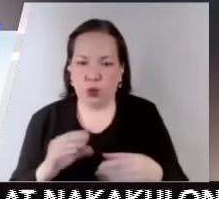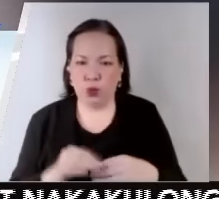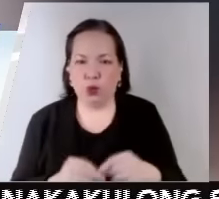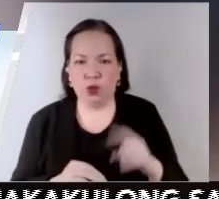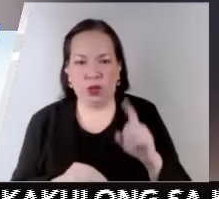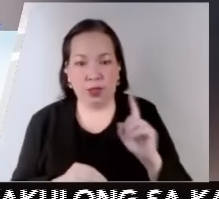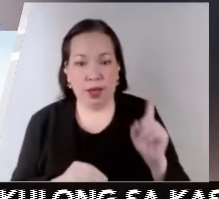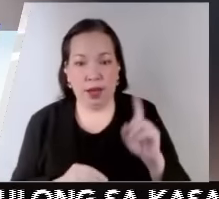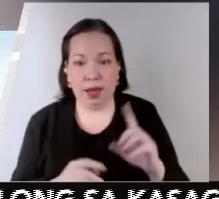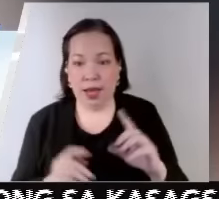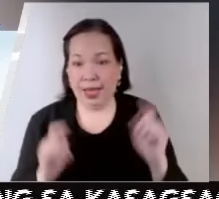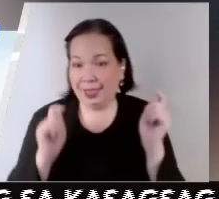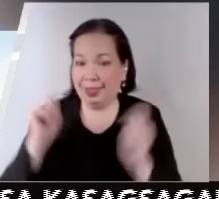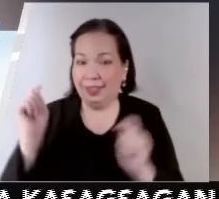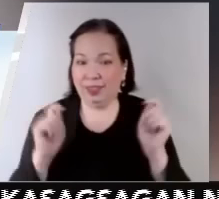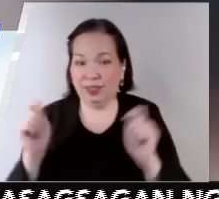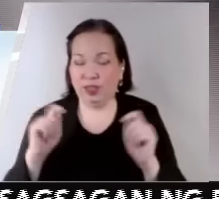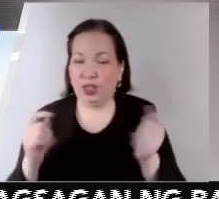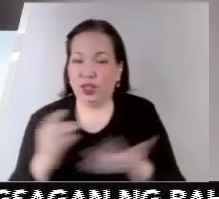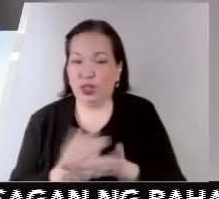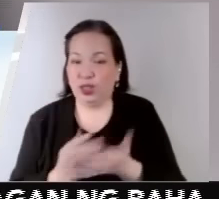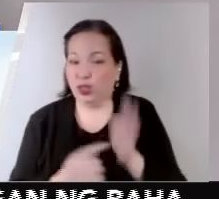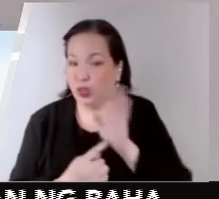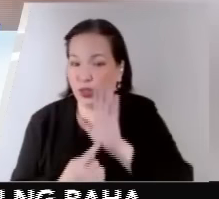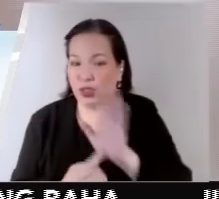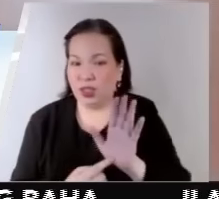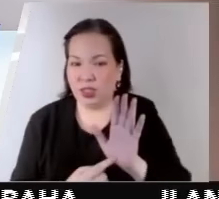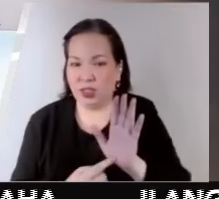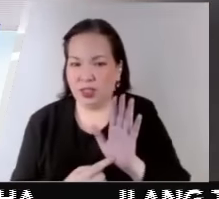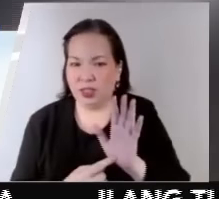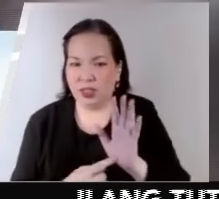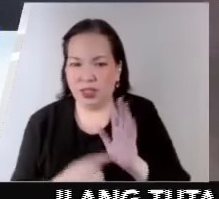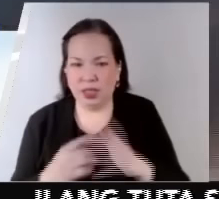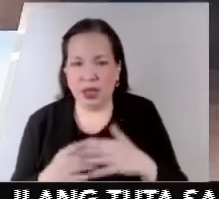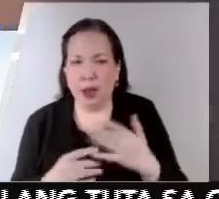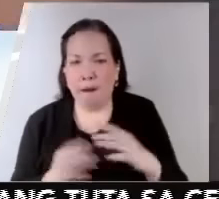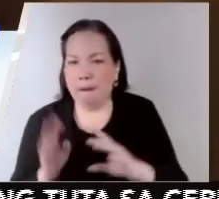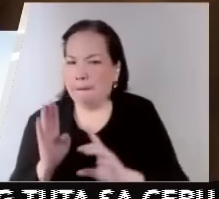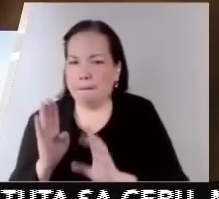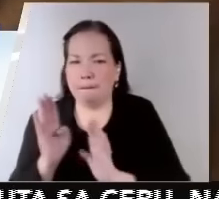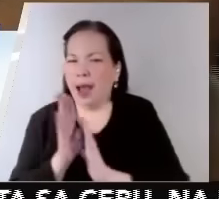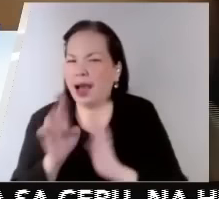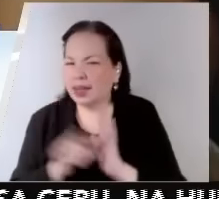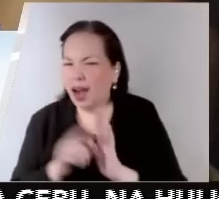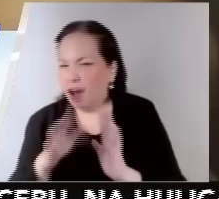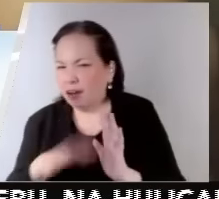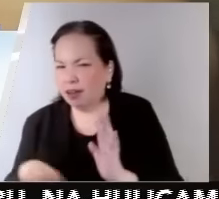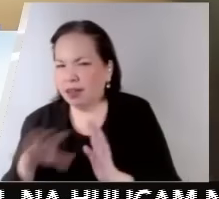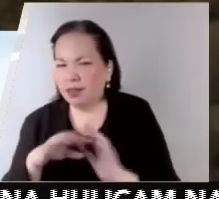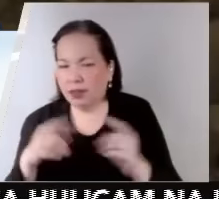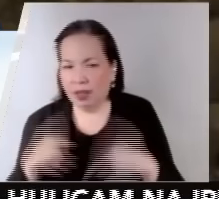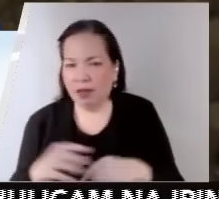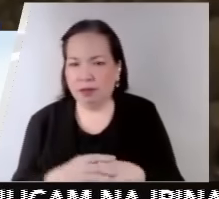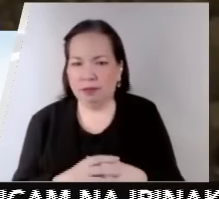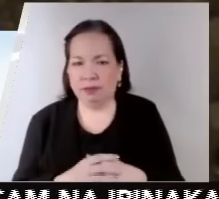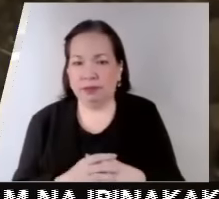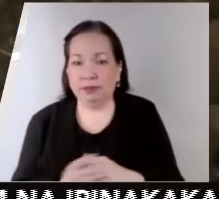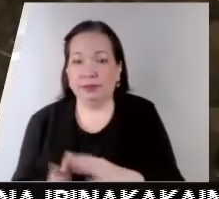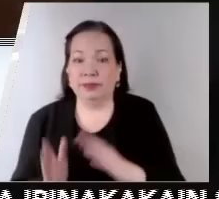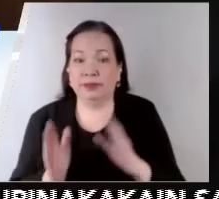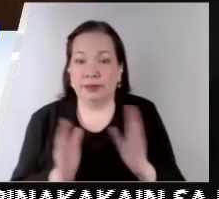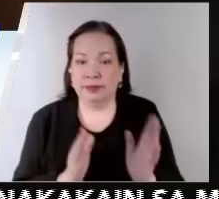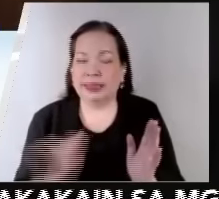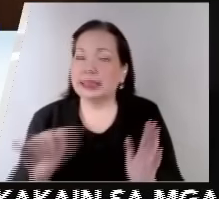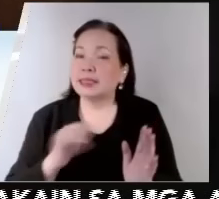account, shinay rin ni Rian ang BTS ng kanyang iconic scene. Makakauwi na tayo sa thankful din sa mainit